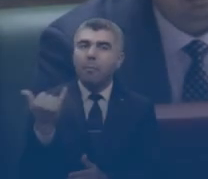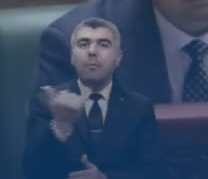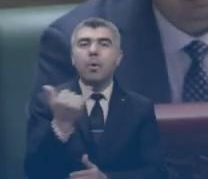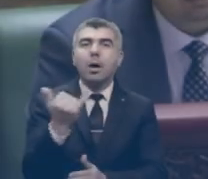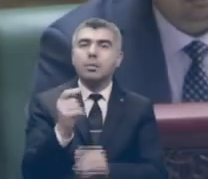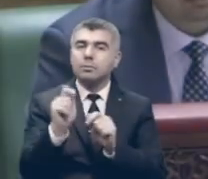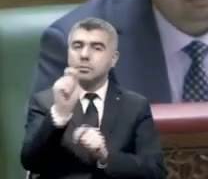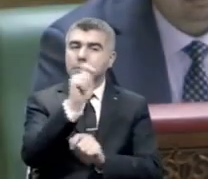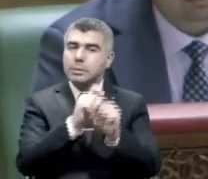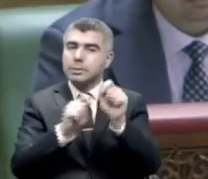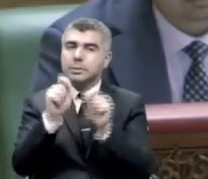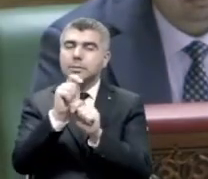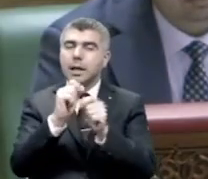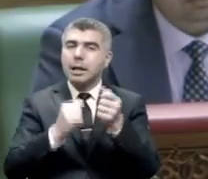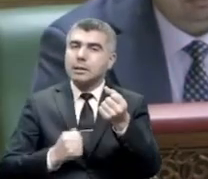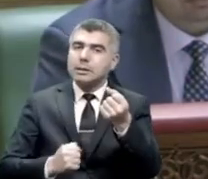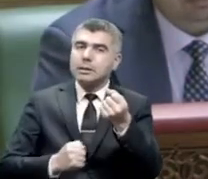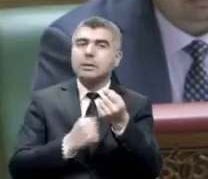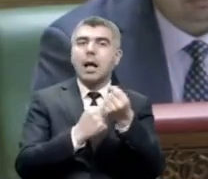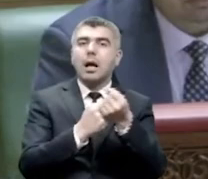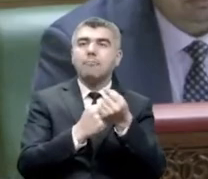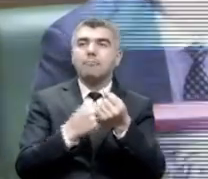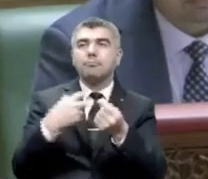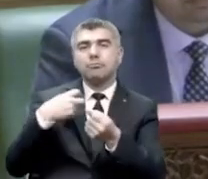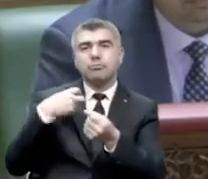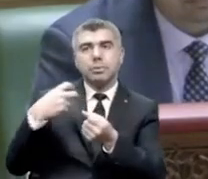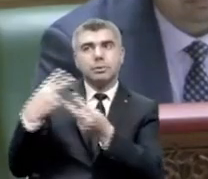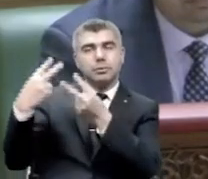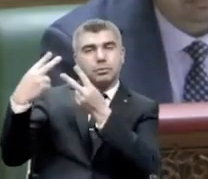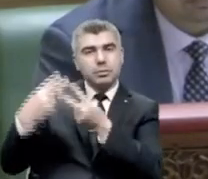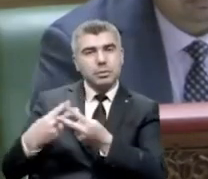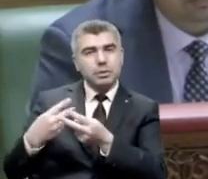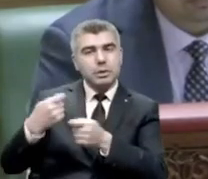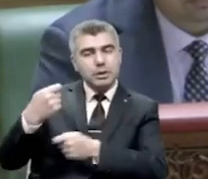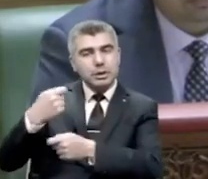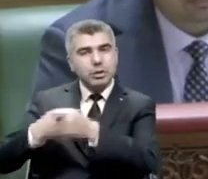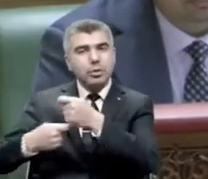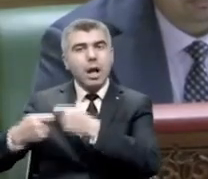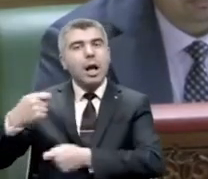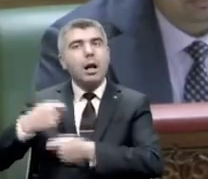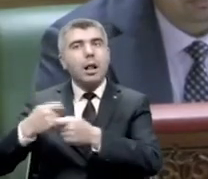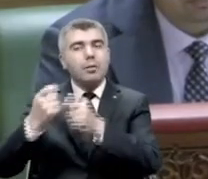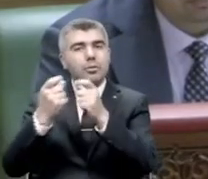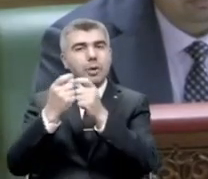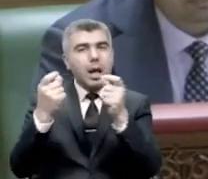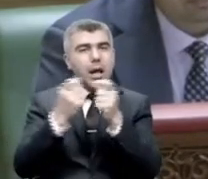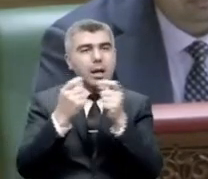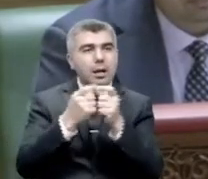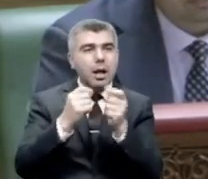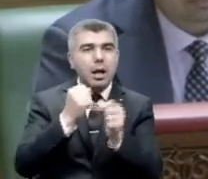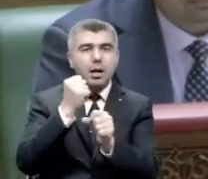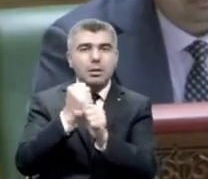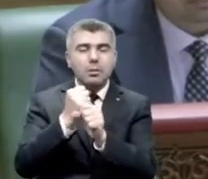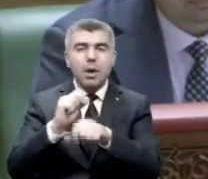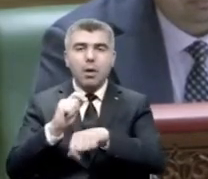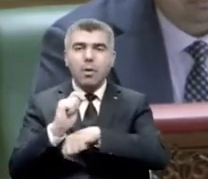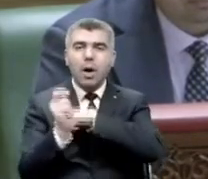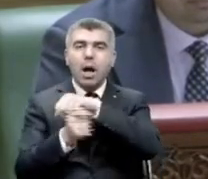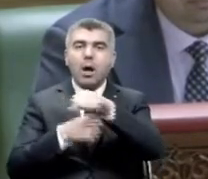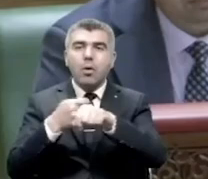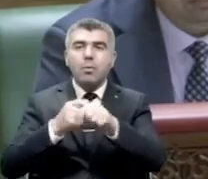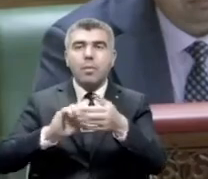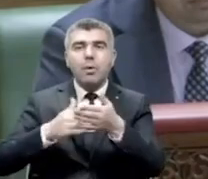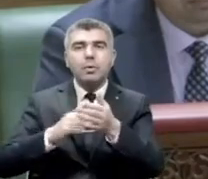التراب الوطني ودعم الاستثمارات وتقوية خطوط التجارة الداخلية وكذا فك العزلة عن العالم